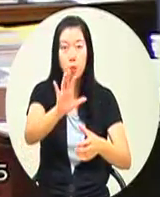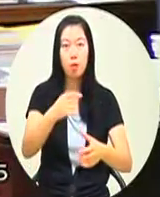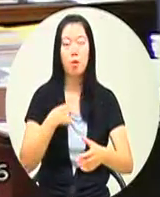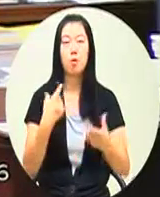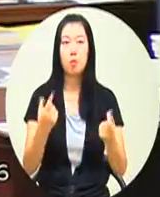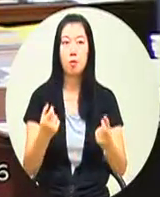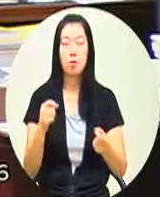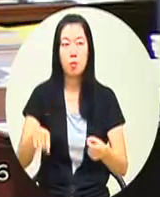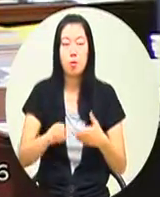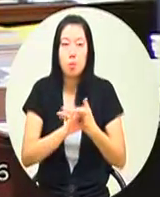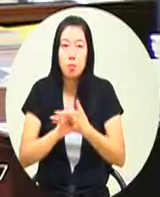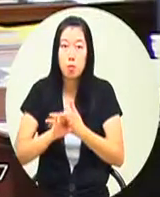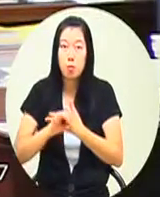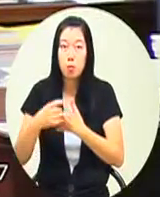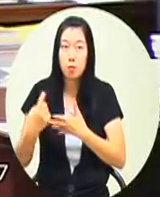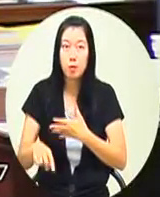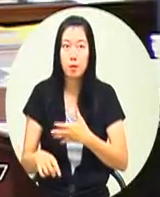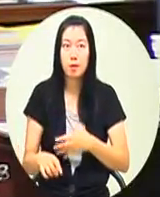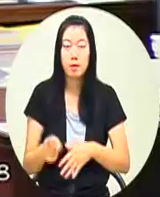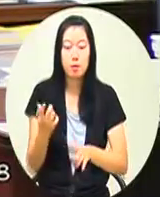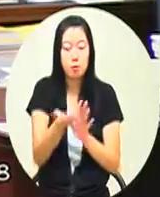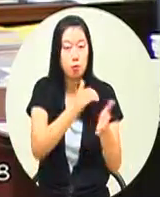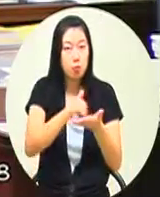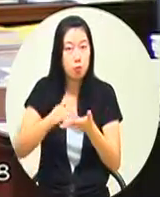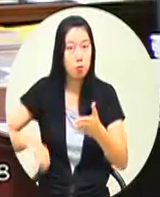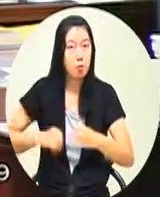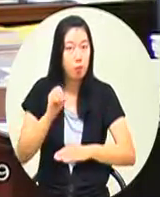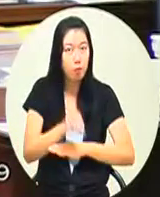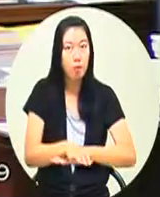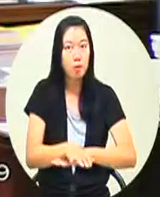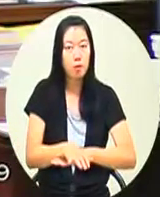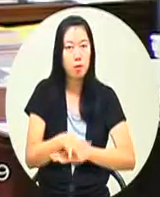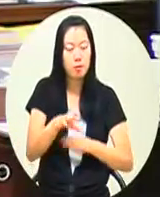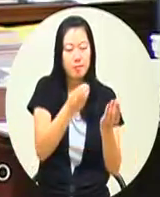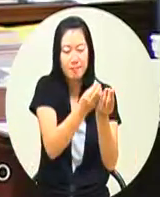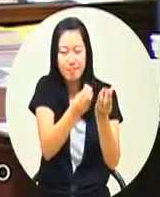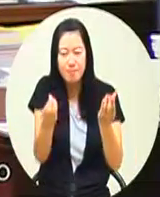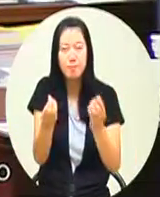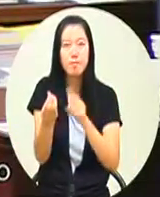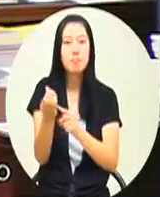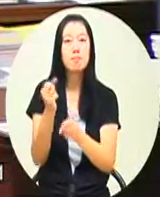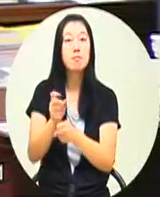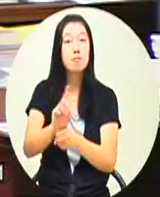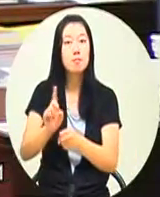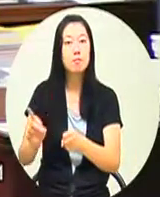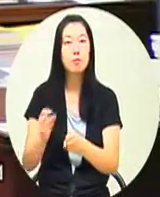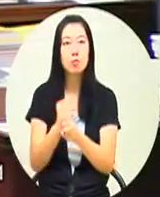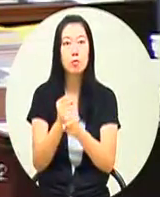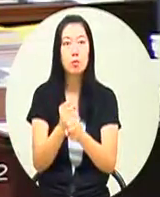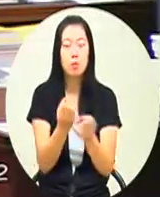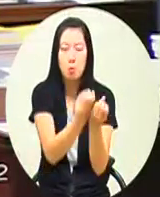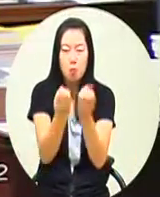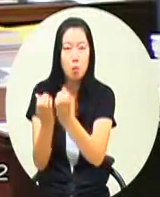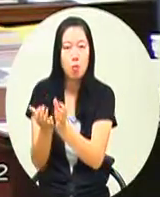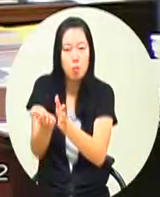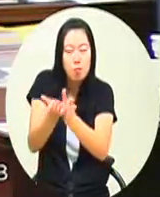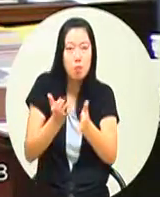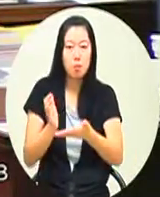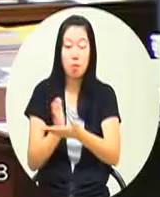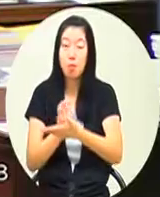要试着去从预算的边里面去挤出一点点来，去做一些灾害预测